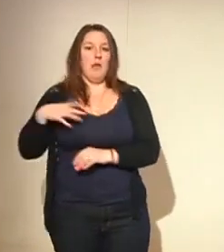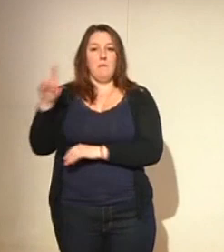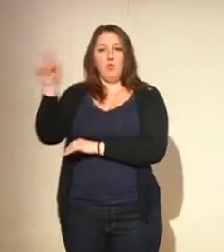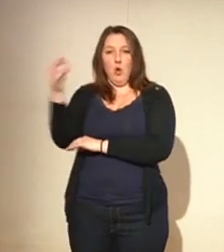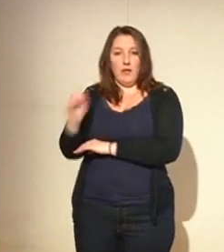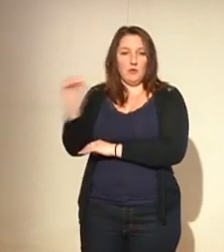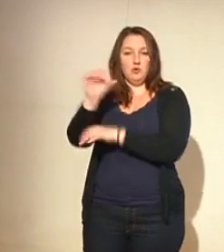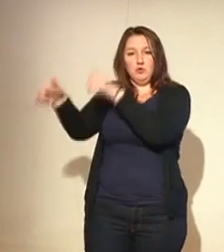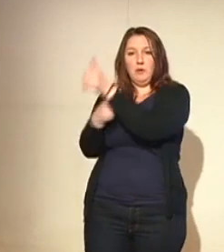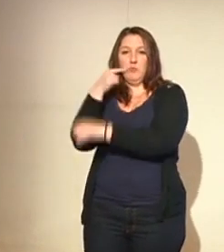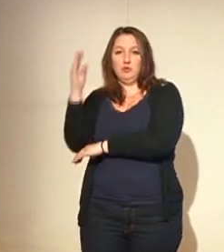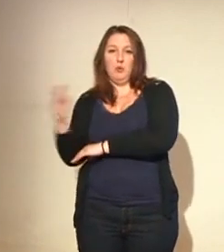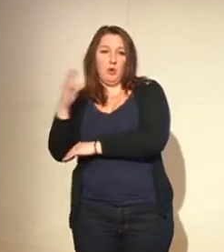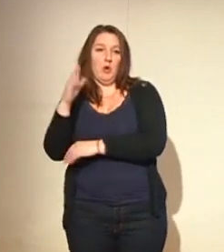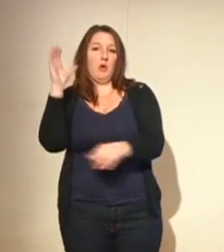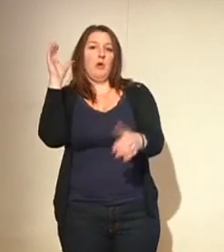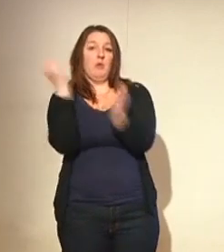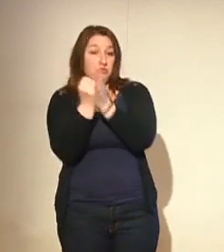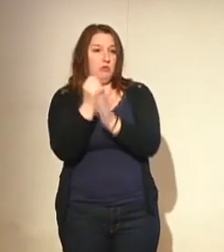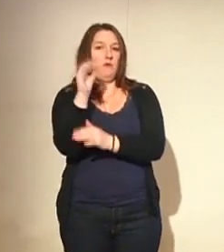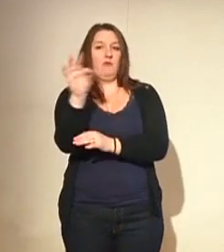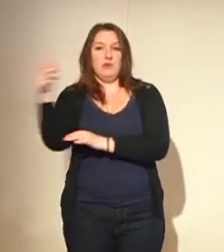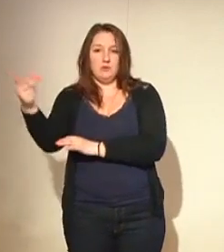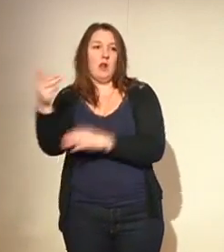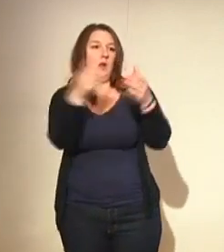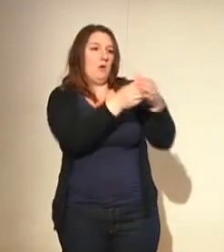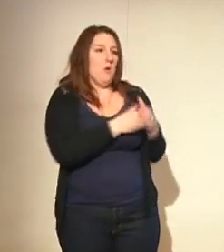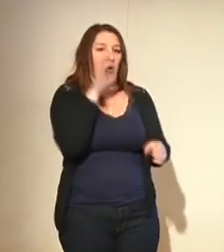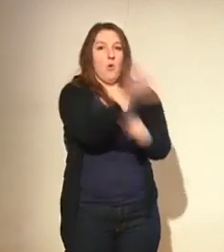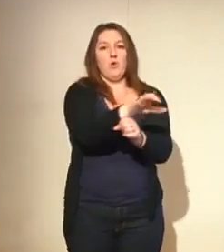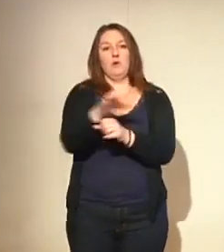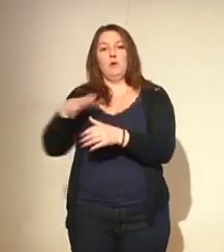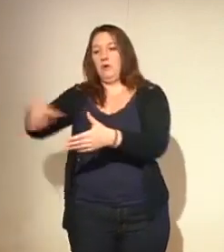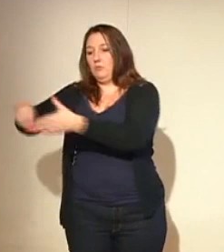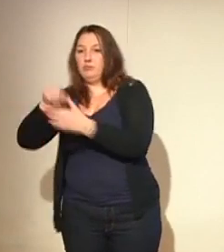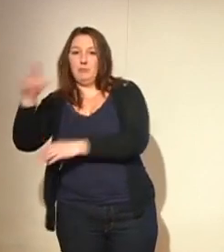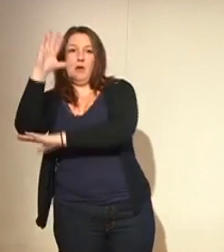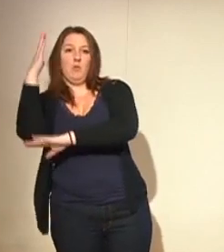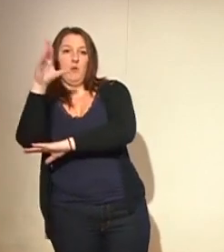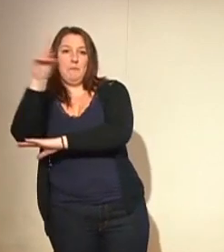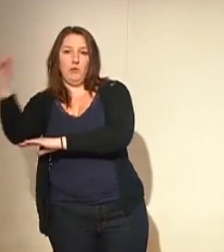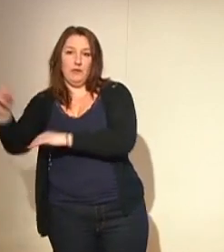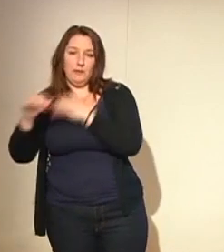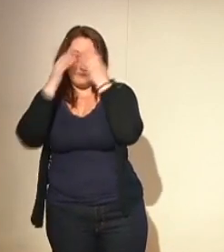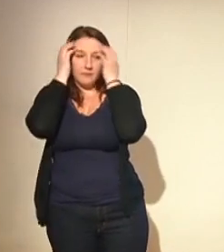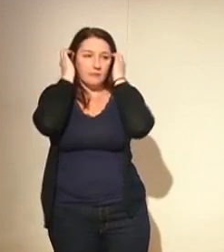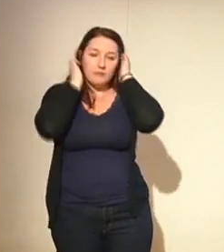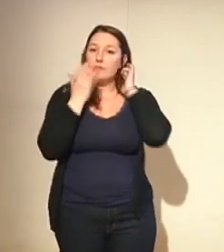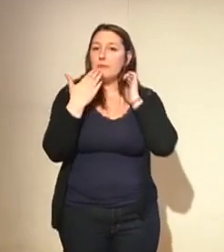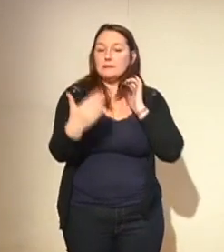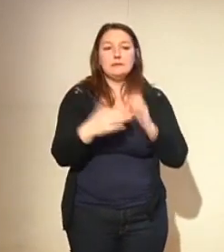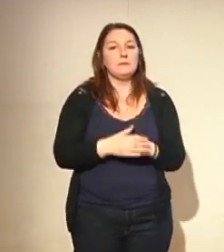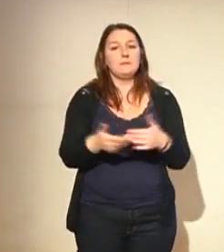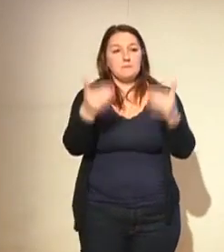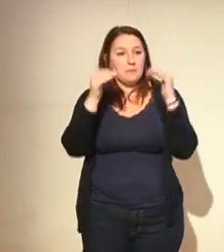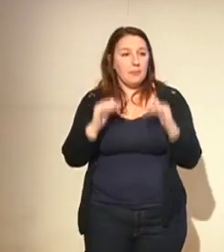monsieur Breuil qui est pour frond national qui est contre deux groupes qui ne prend pas part au vote UMP udi merci et